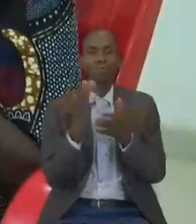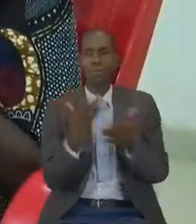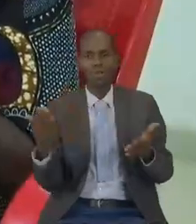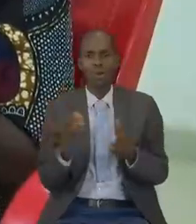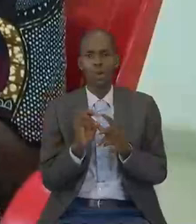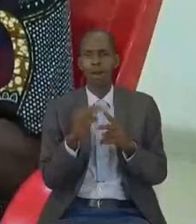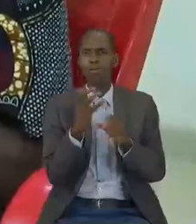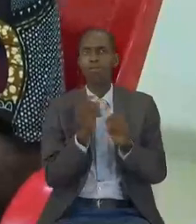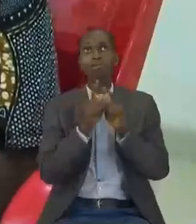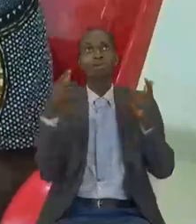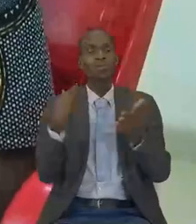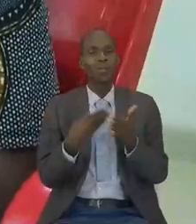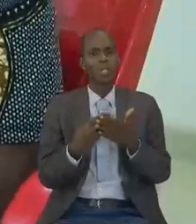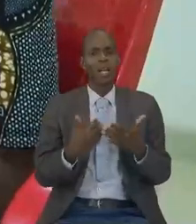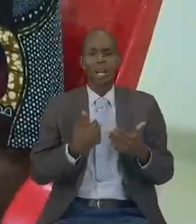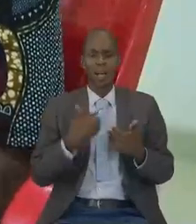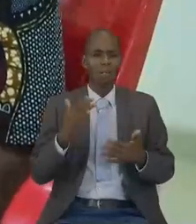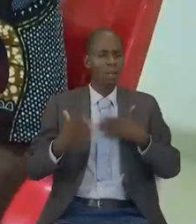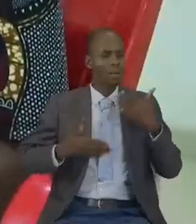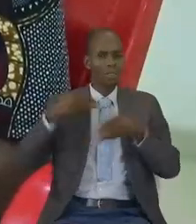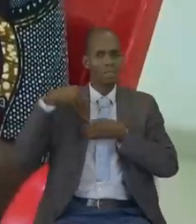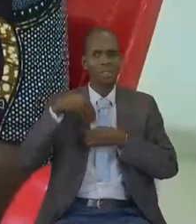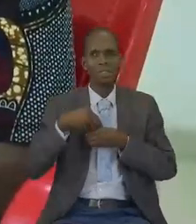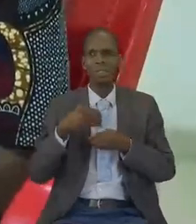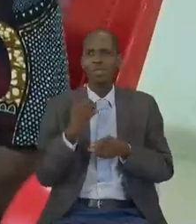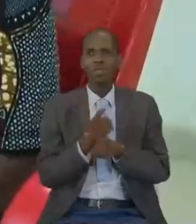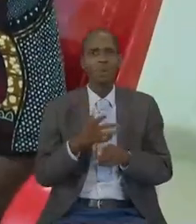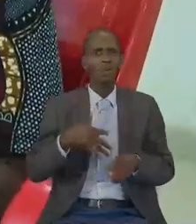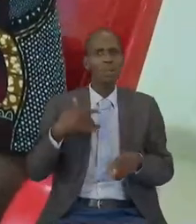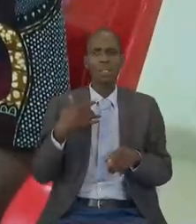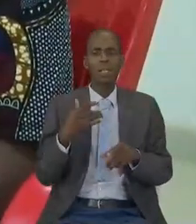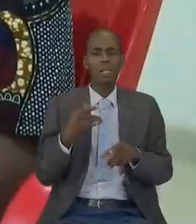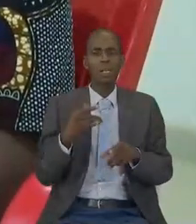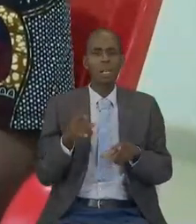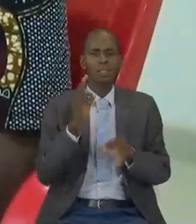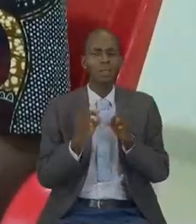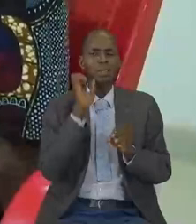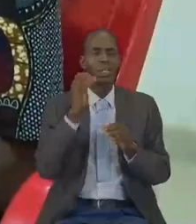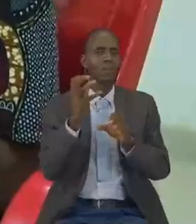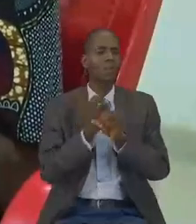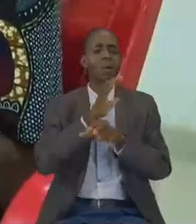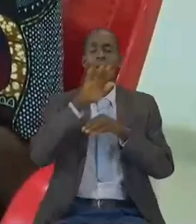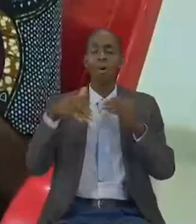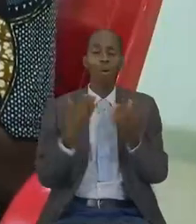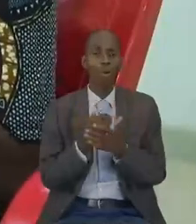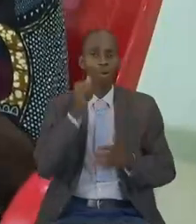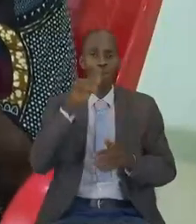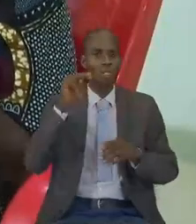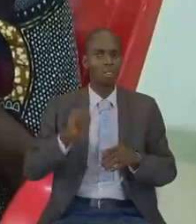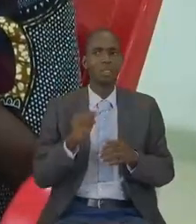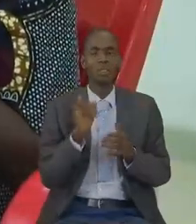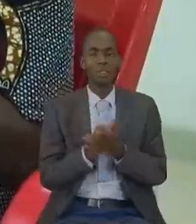bien on m'a donné beaucoup d'argent. J'étais tellement heureuse en moi, simplement comme ça, comme si j'avais plus que ce que je voulais.